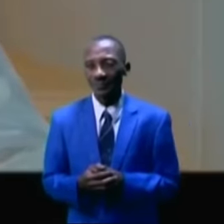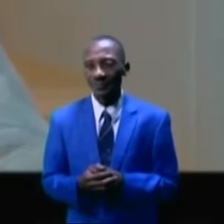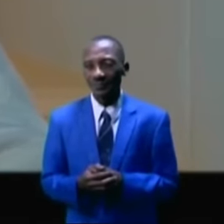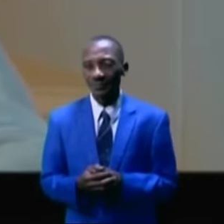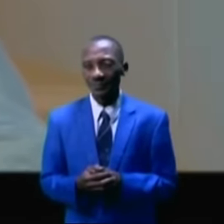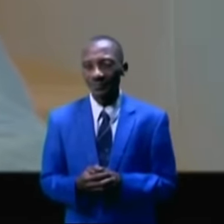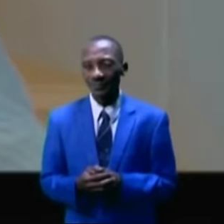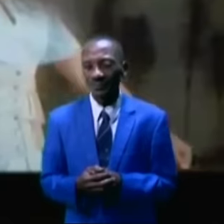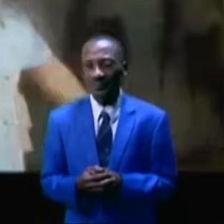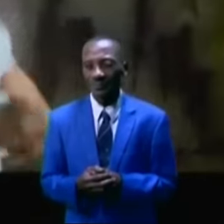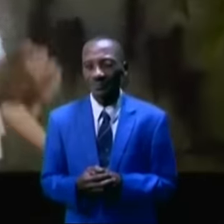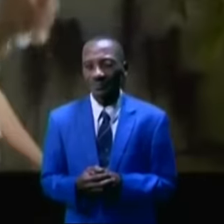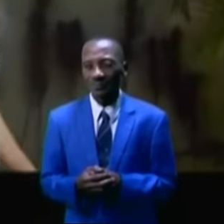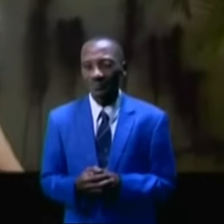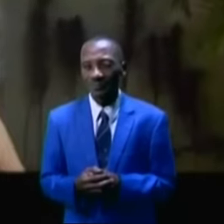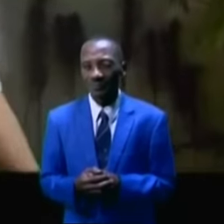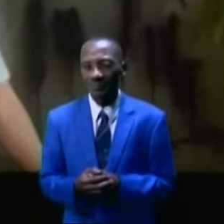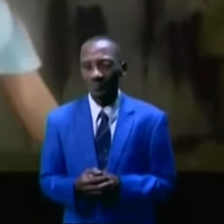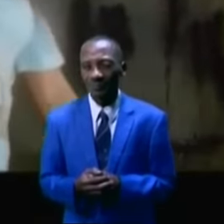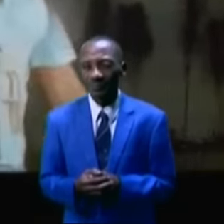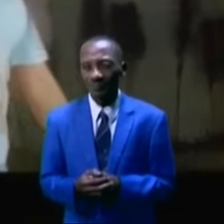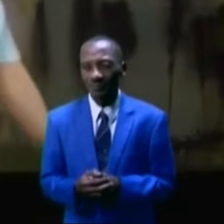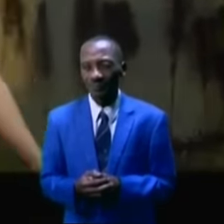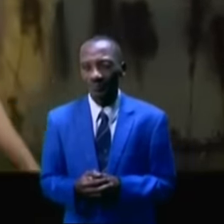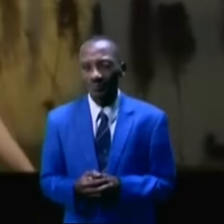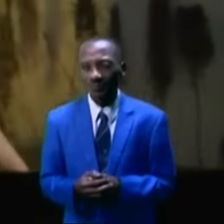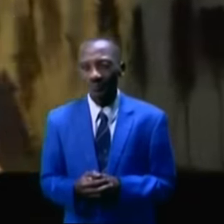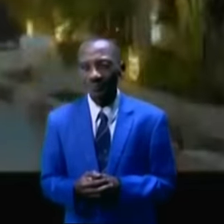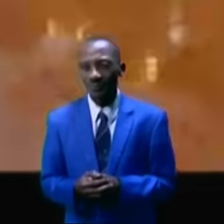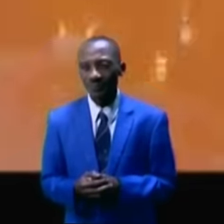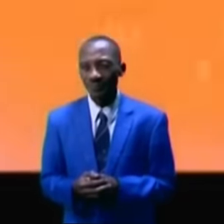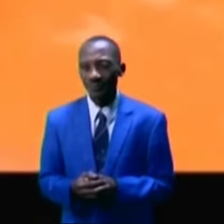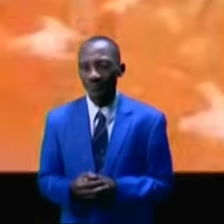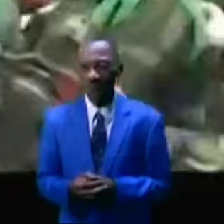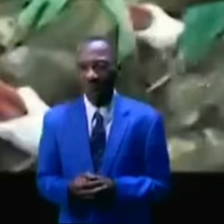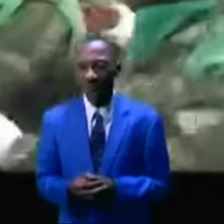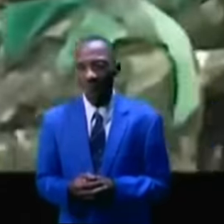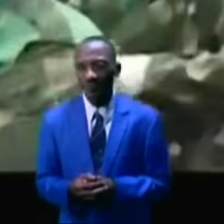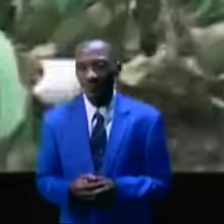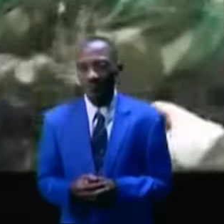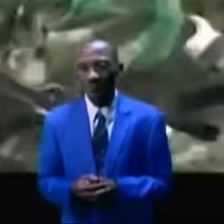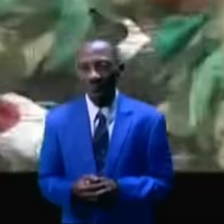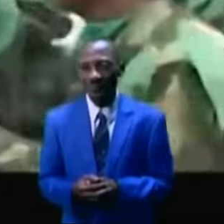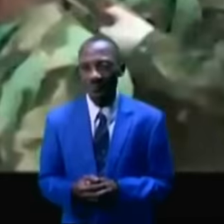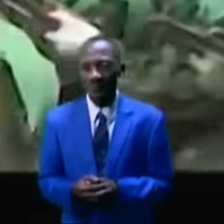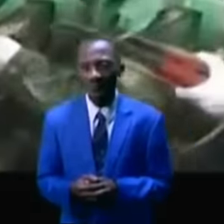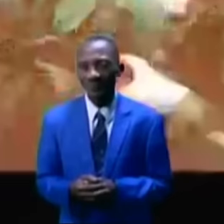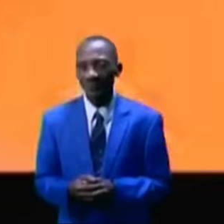Nos chers soldats, nous vous envoyons, nous nous